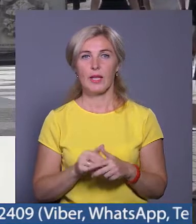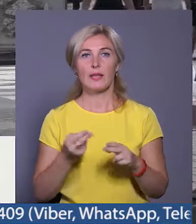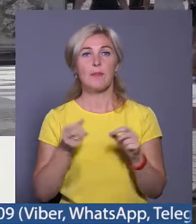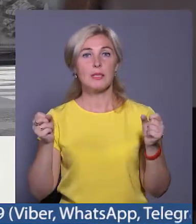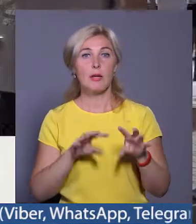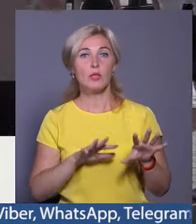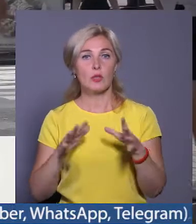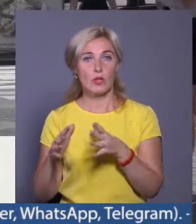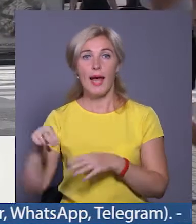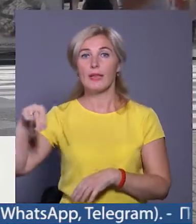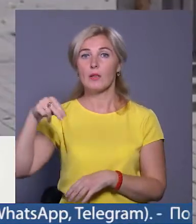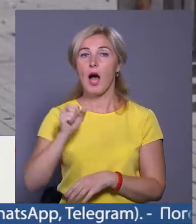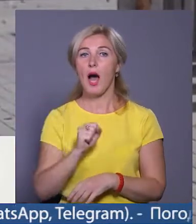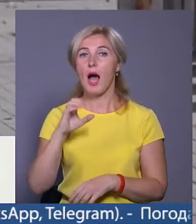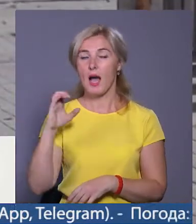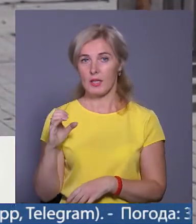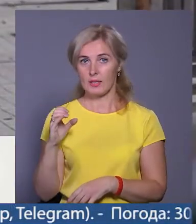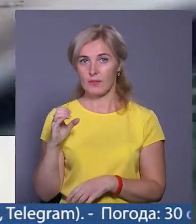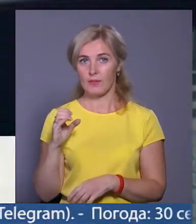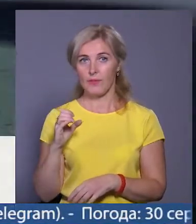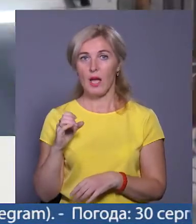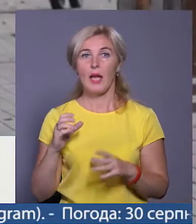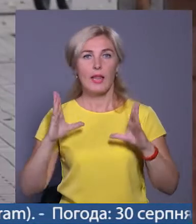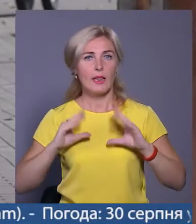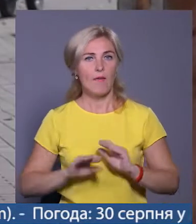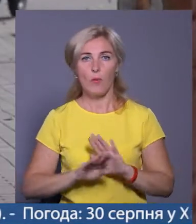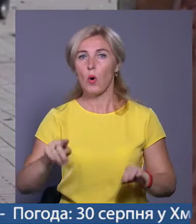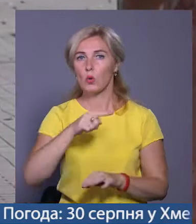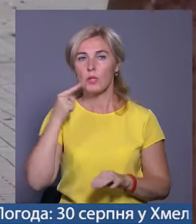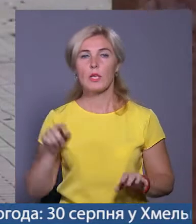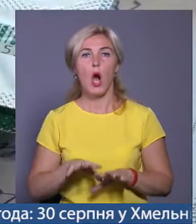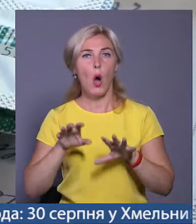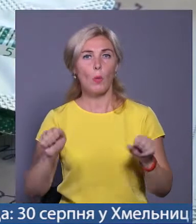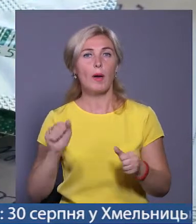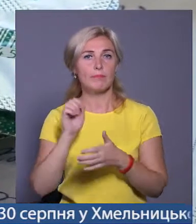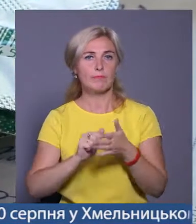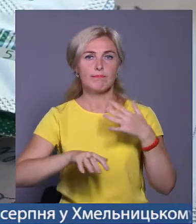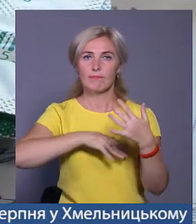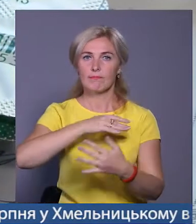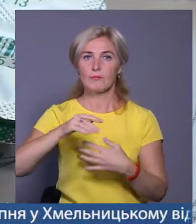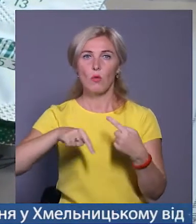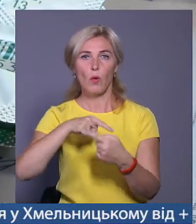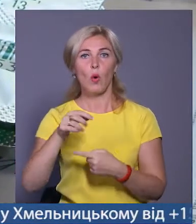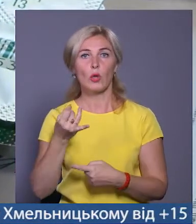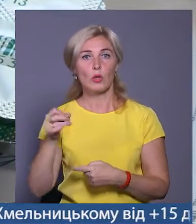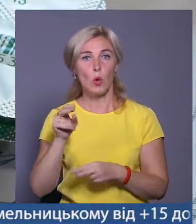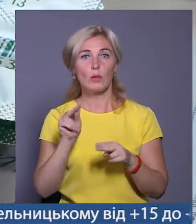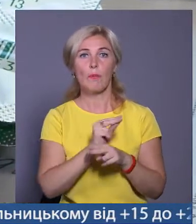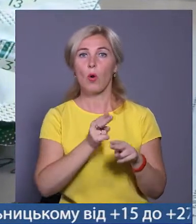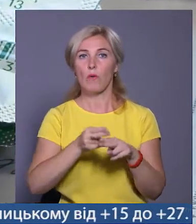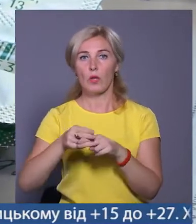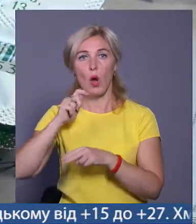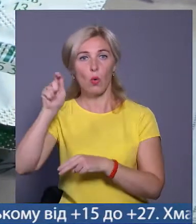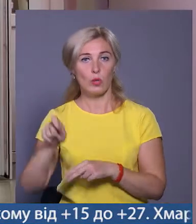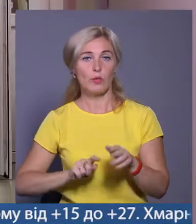Небезпечна ситуація на Запорізькій атомній електростанції та невгамовність російських окупантів спричинили ажіотаж довкола йодної профілактики. Українці